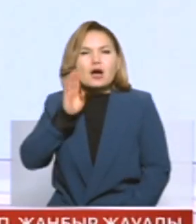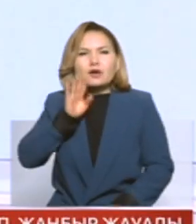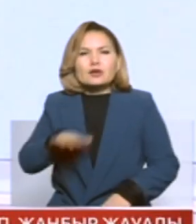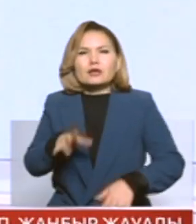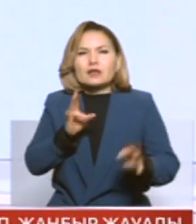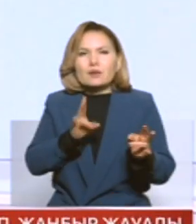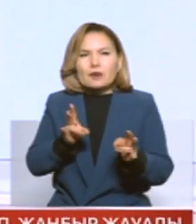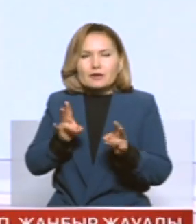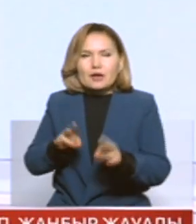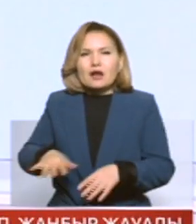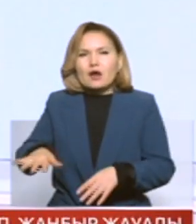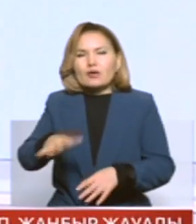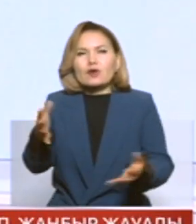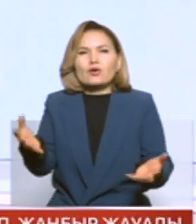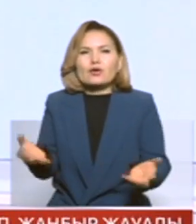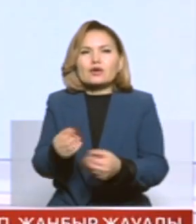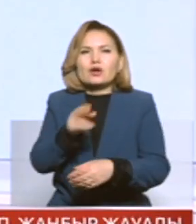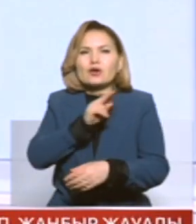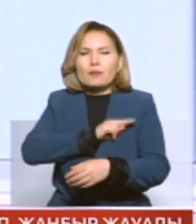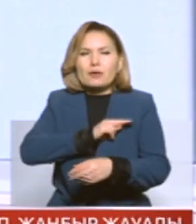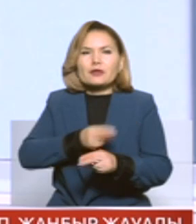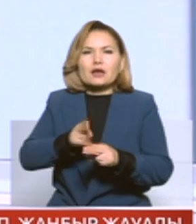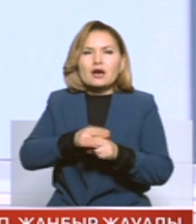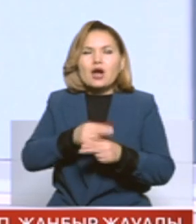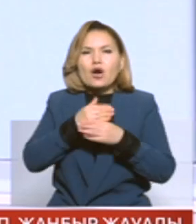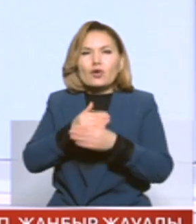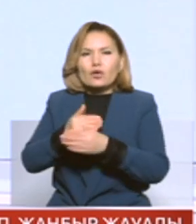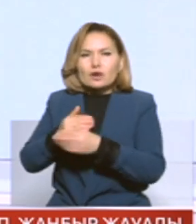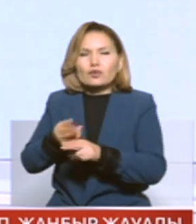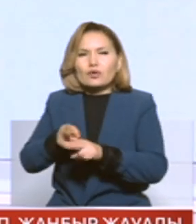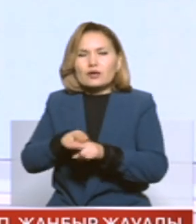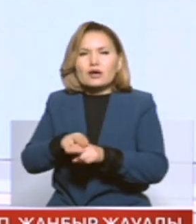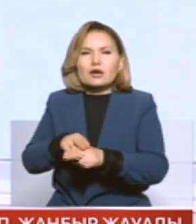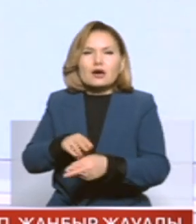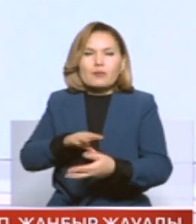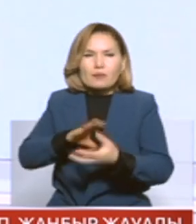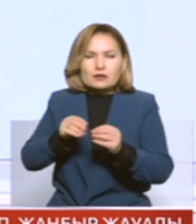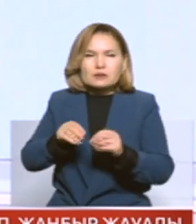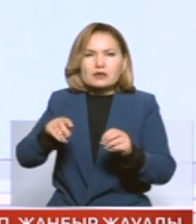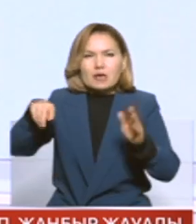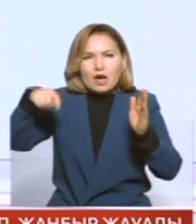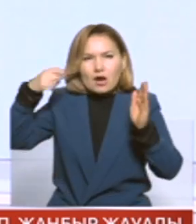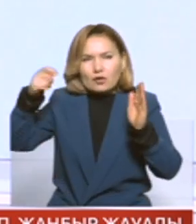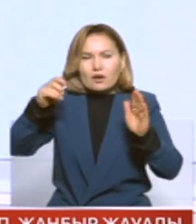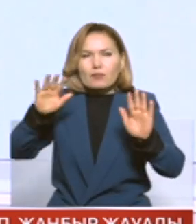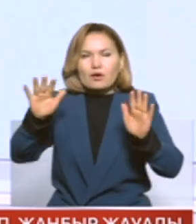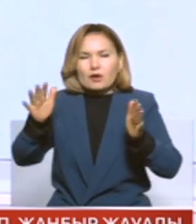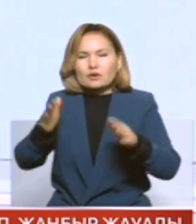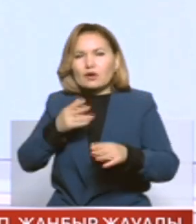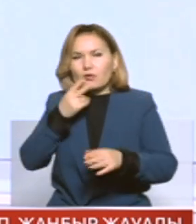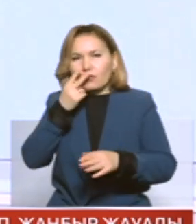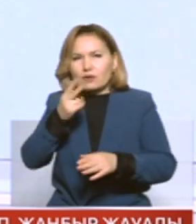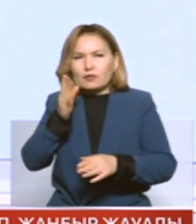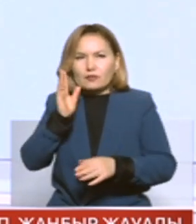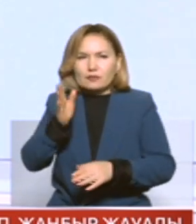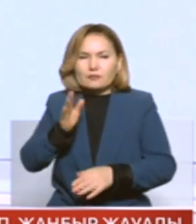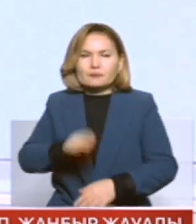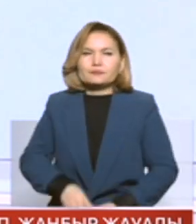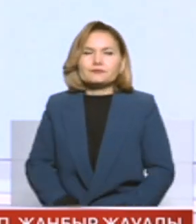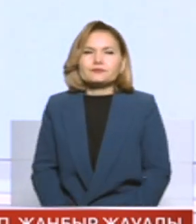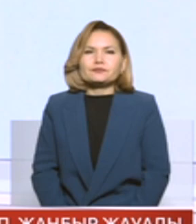Тасқыннан зардап шеккен аймақтардағы құтқару жұмыстары мен гуманитарлық көмек көрсету сәтінен бірер көрініс. Еліміз аман, жұртымыз тыныш